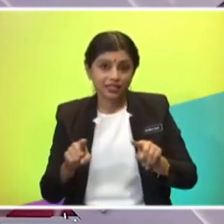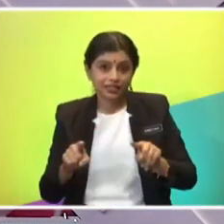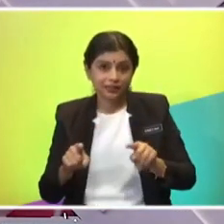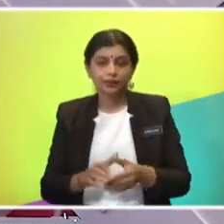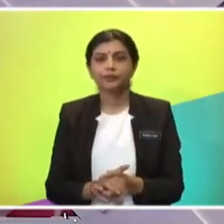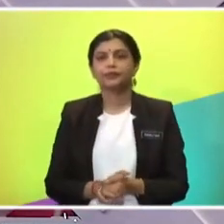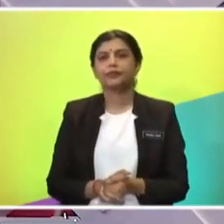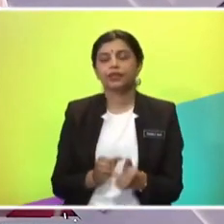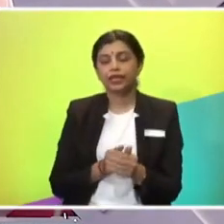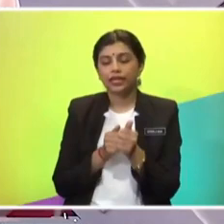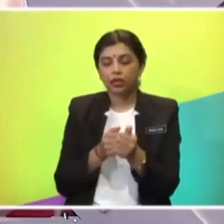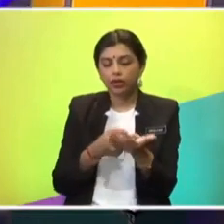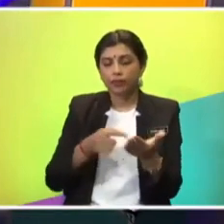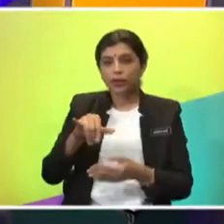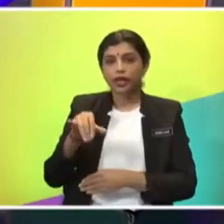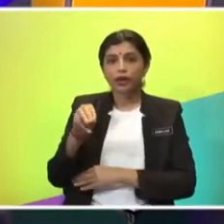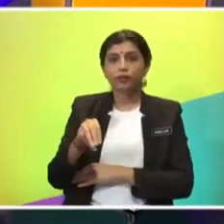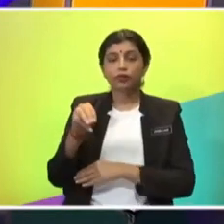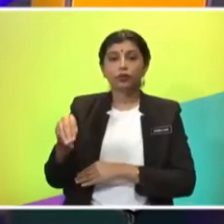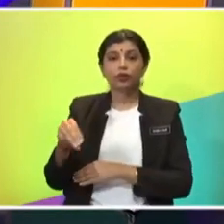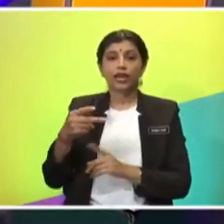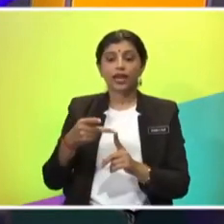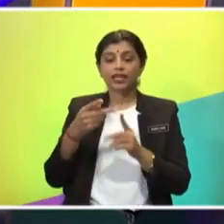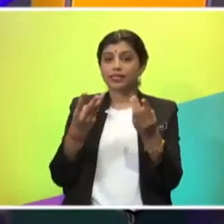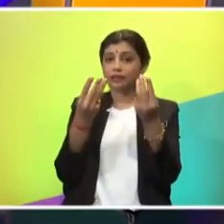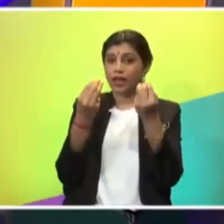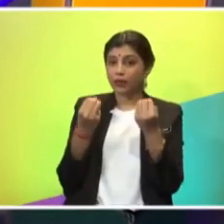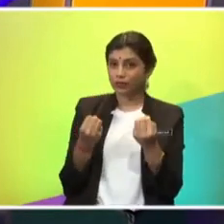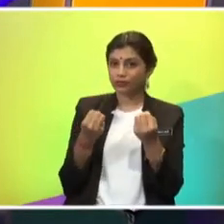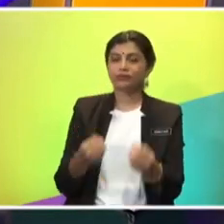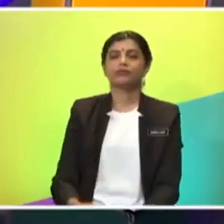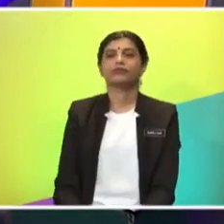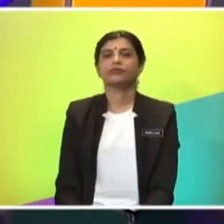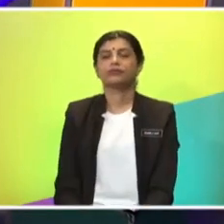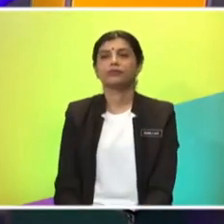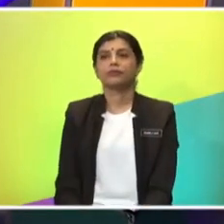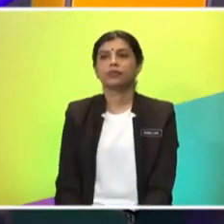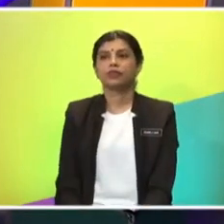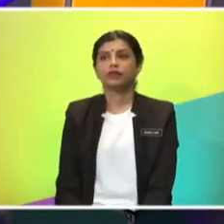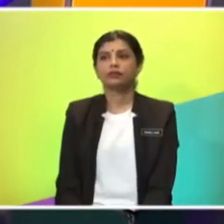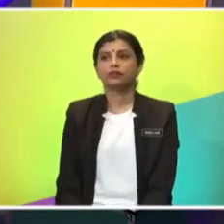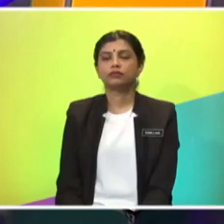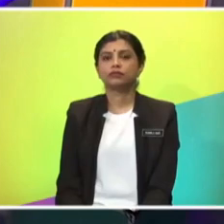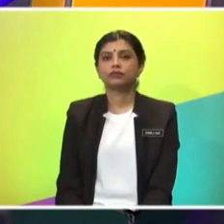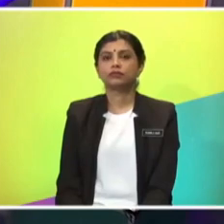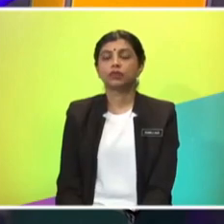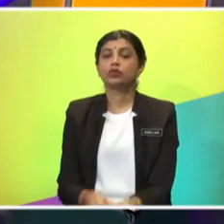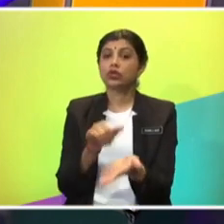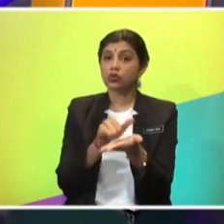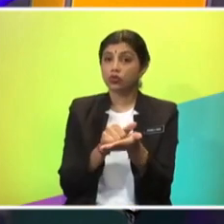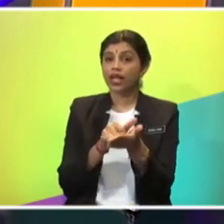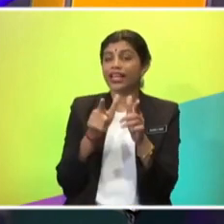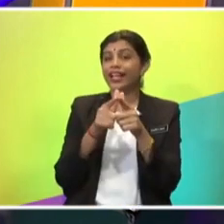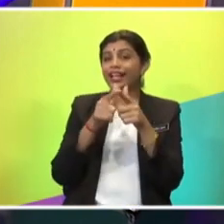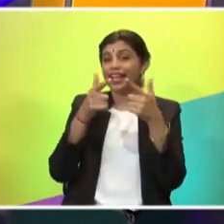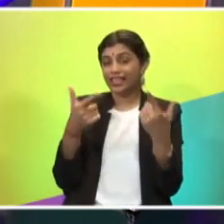keperluan murid berkeperluan khas tersebut. Okey. Yeah. Baik. So itu yang kata apa uniknya pagi ini kita